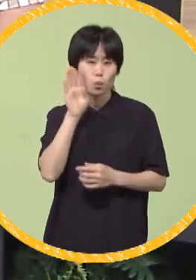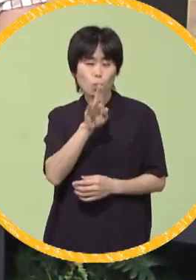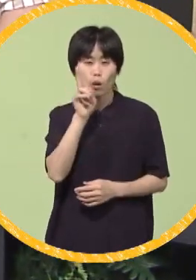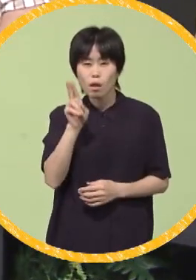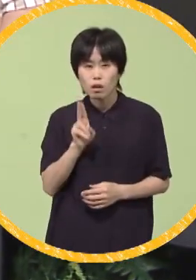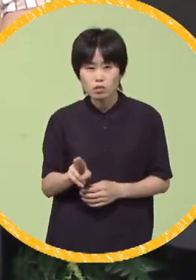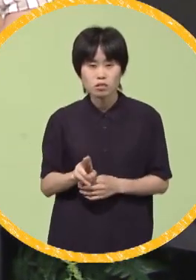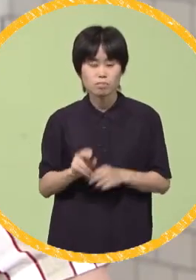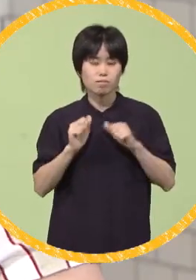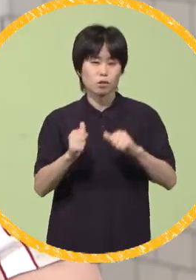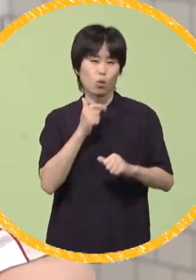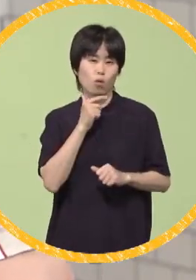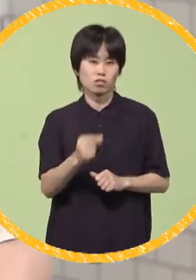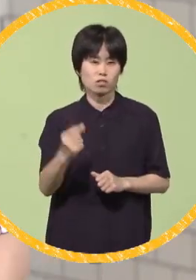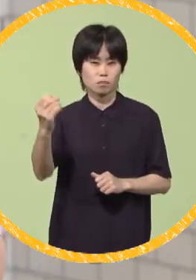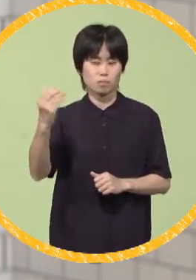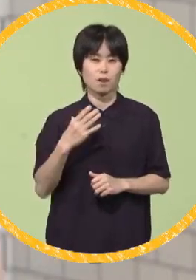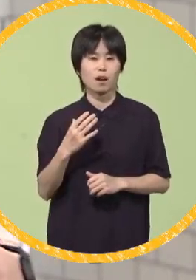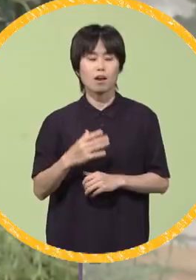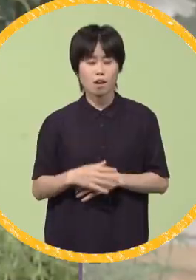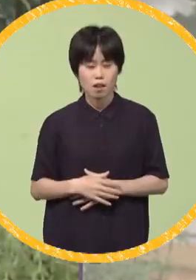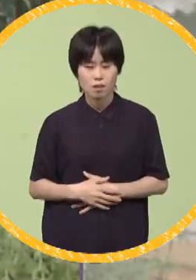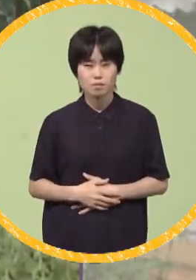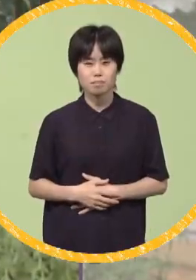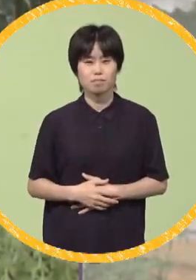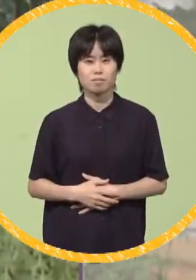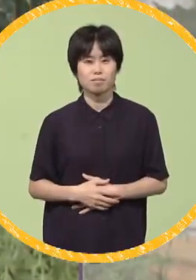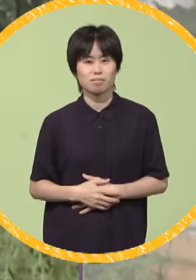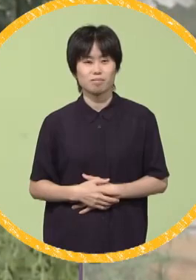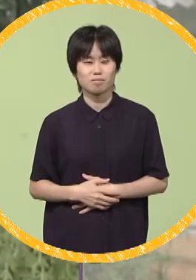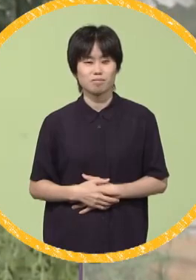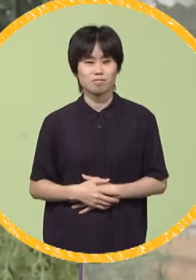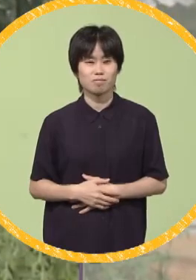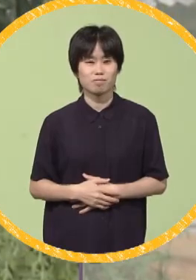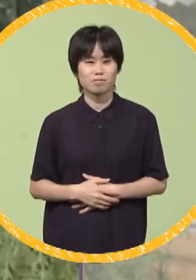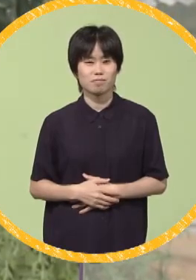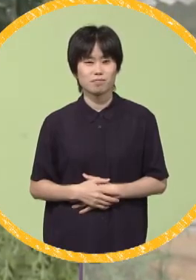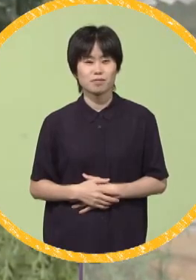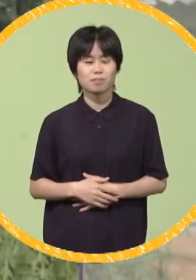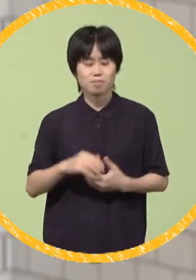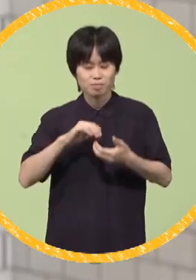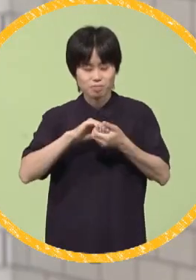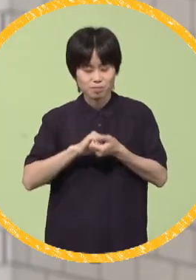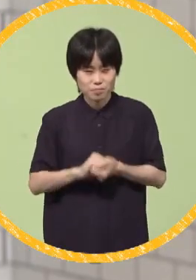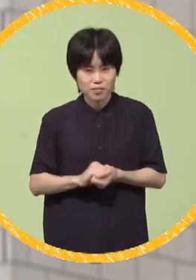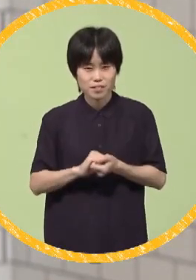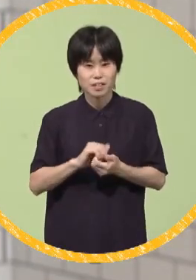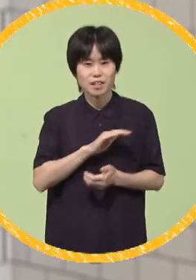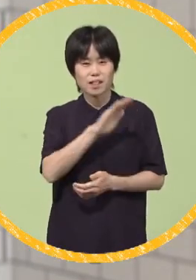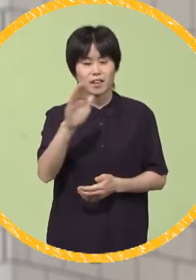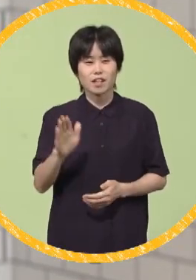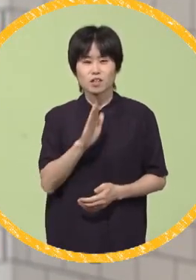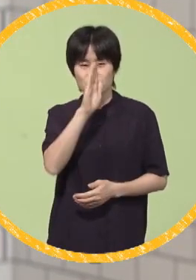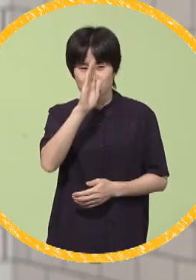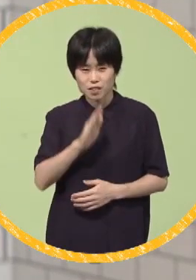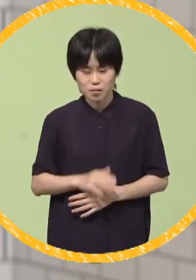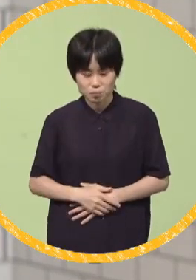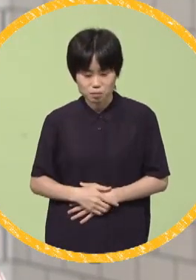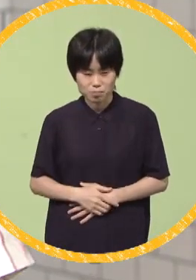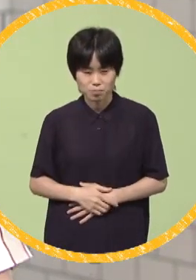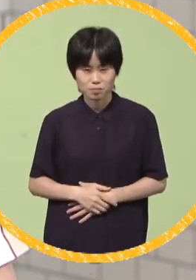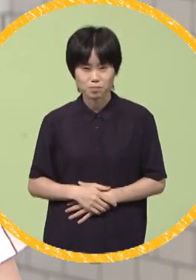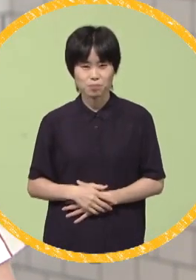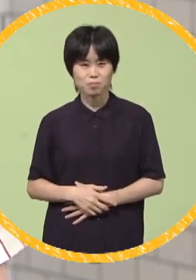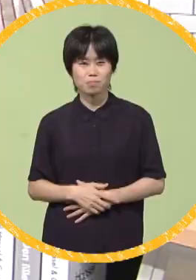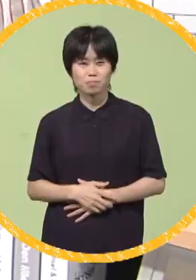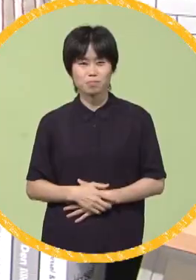ひやってくださいと。 意地悪見ました。意地悪知ってるくせに。 ぜひ やるって言ったら偉いと思った。 やってますよ。嘘